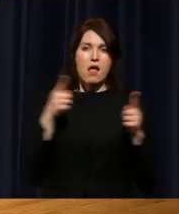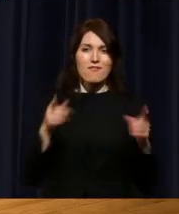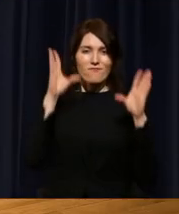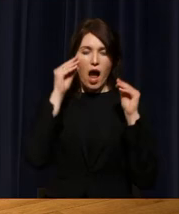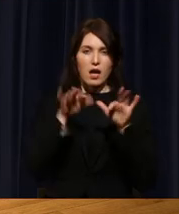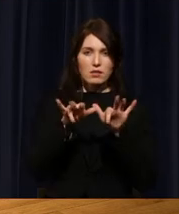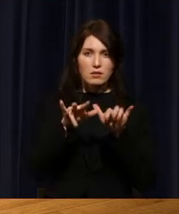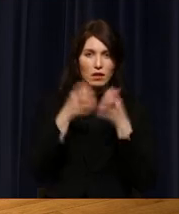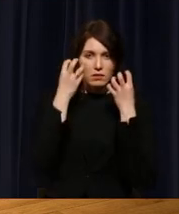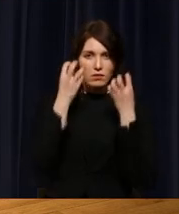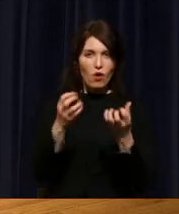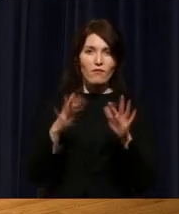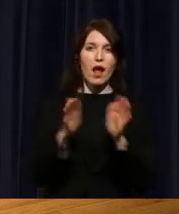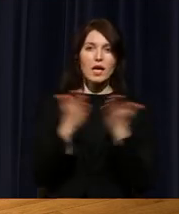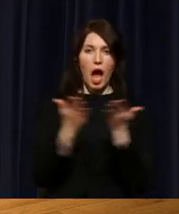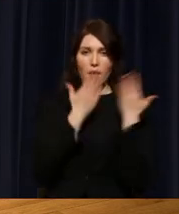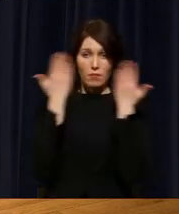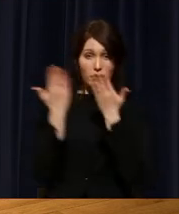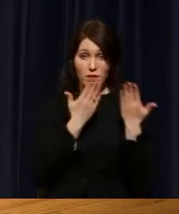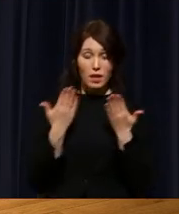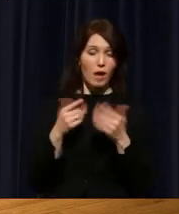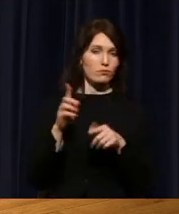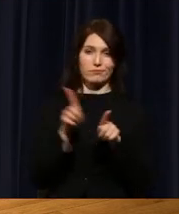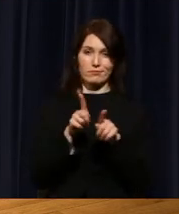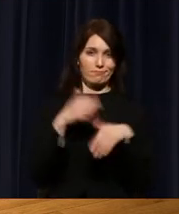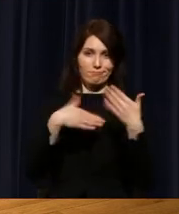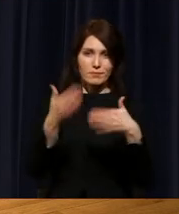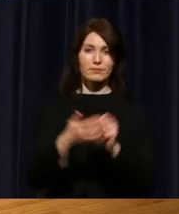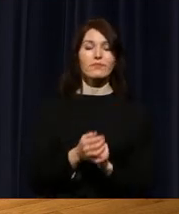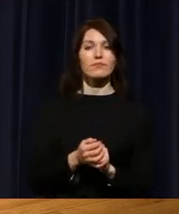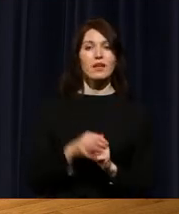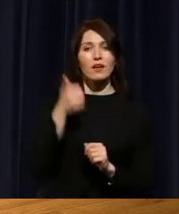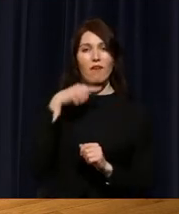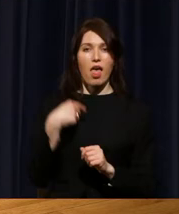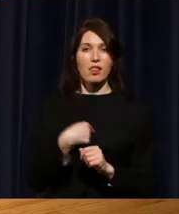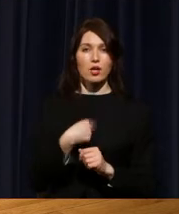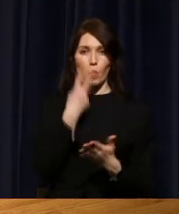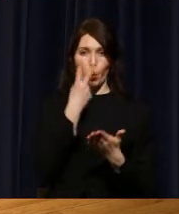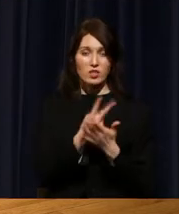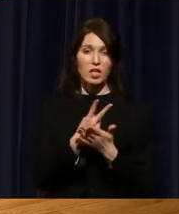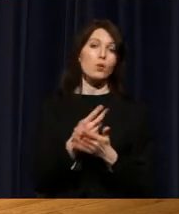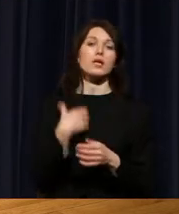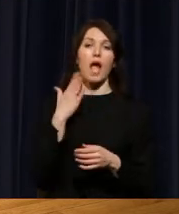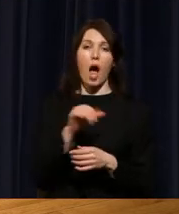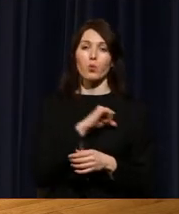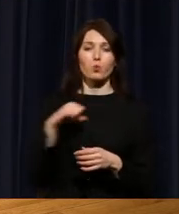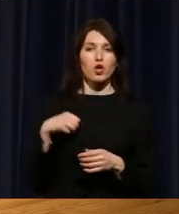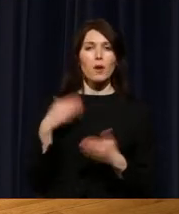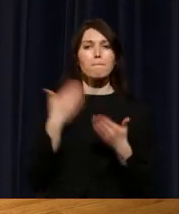pie datora vai pie grāmatām un tā joprojām. Vēl es uzskatu, ka motivētiem ir